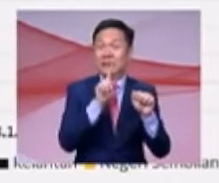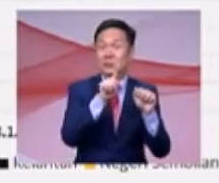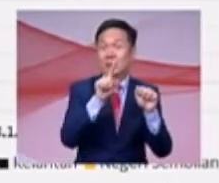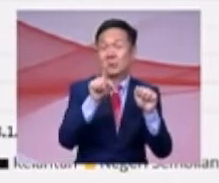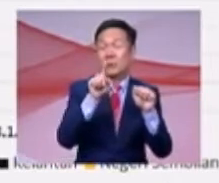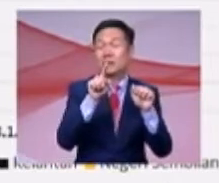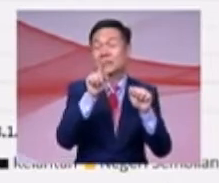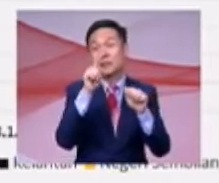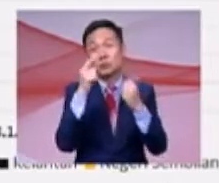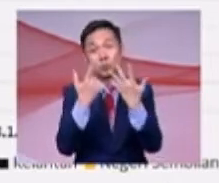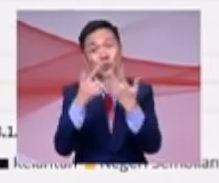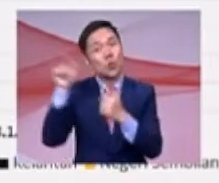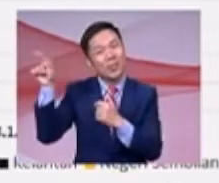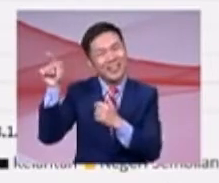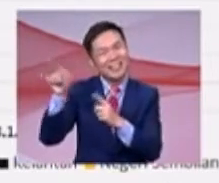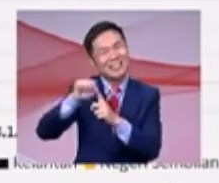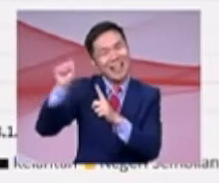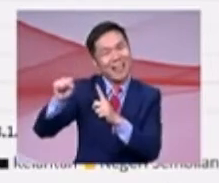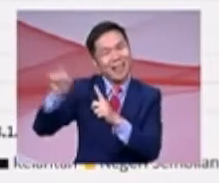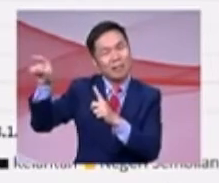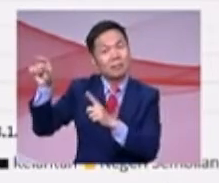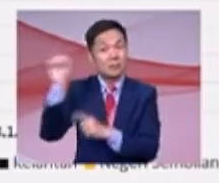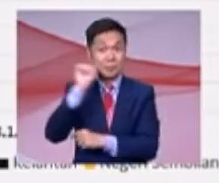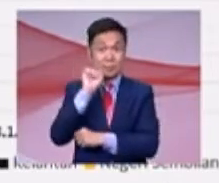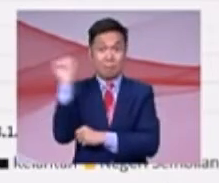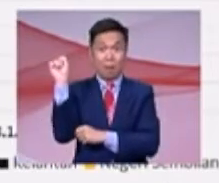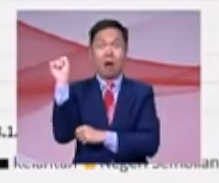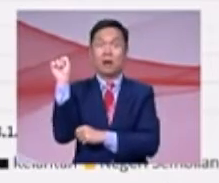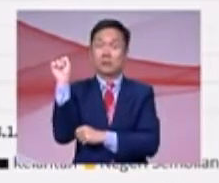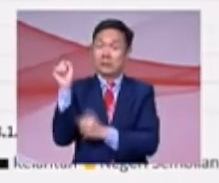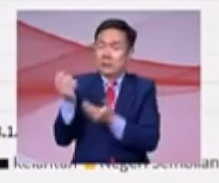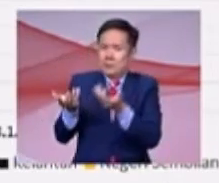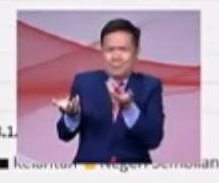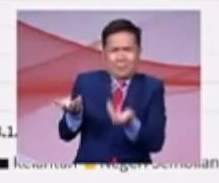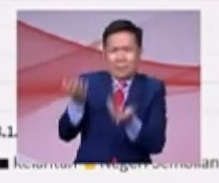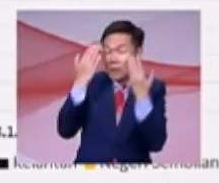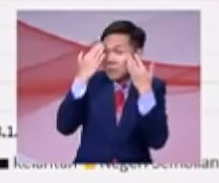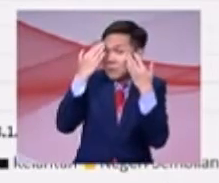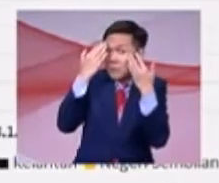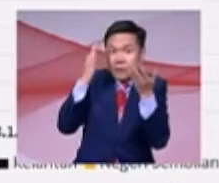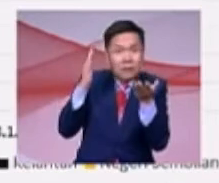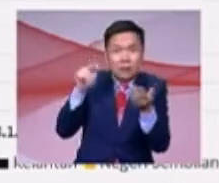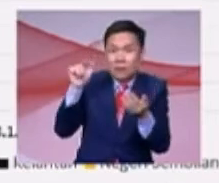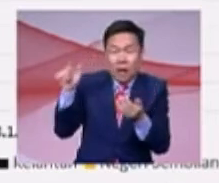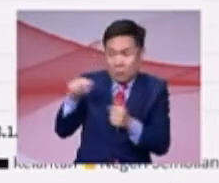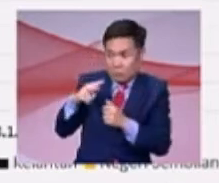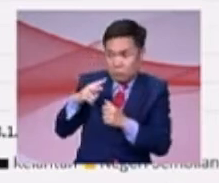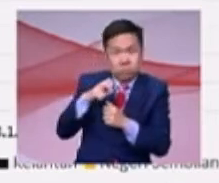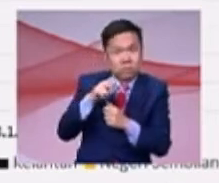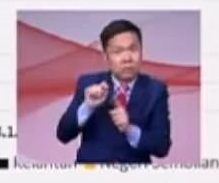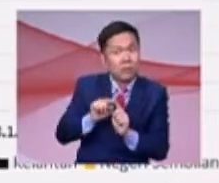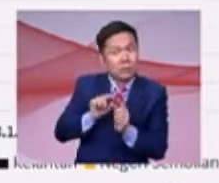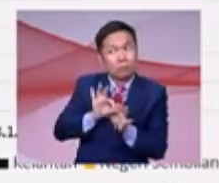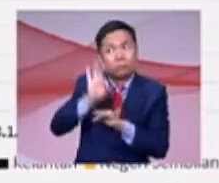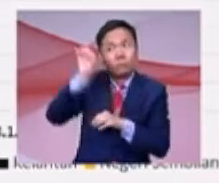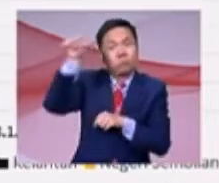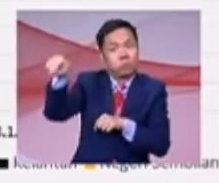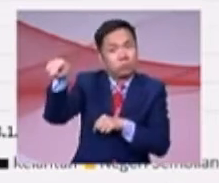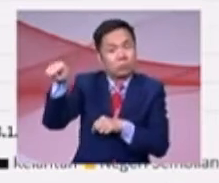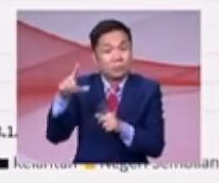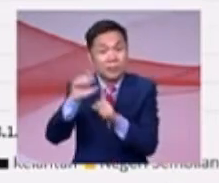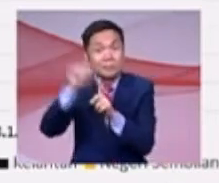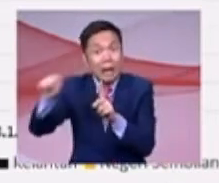B117 di Sandakan Sabah. Dan kita pun tak pasti bagaimana variant ni boleh menjangkiti orang